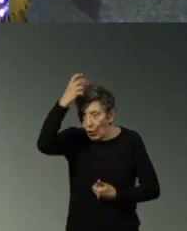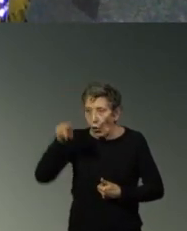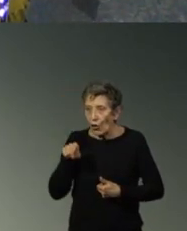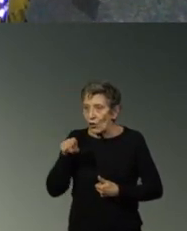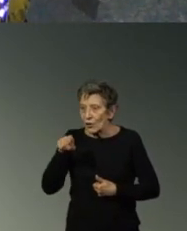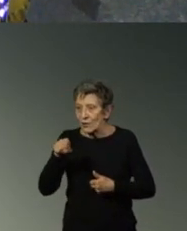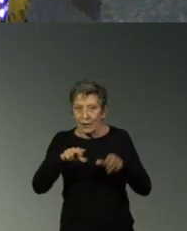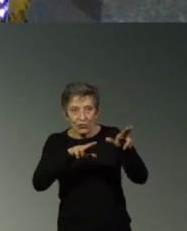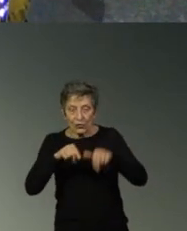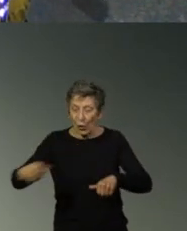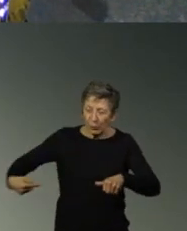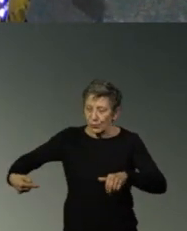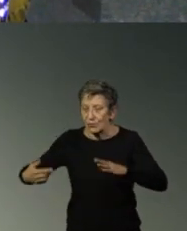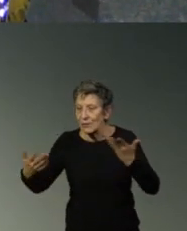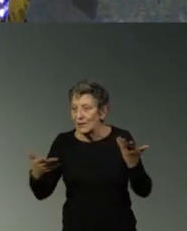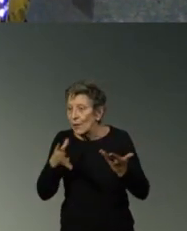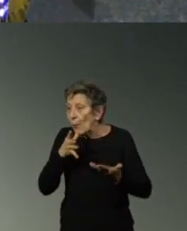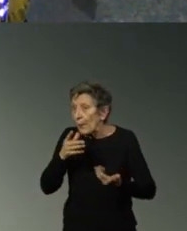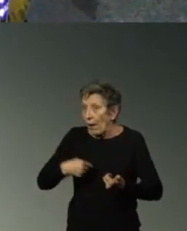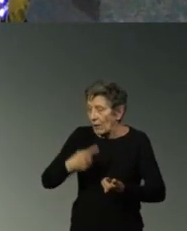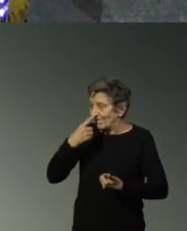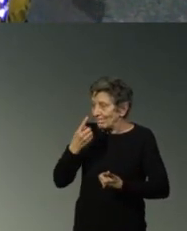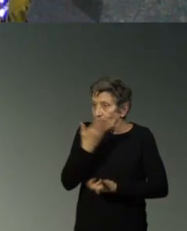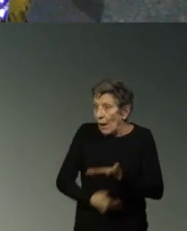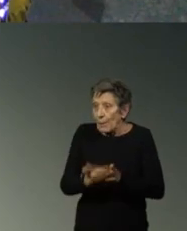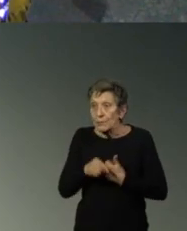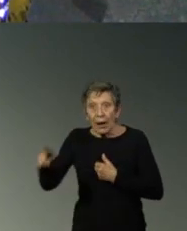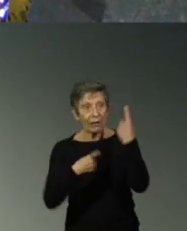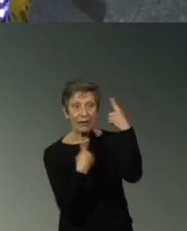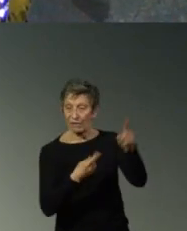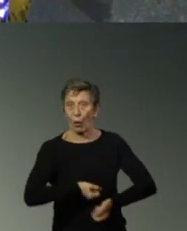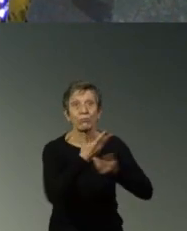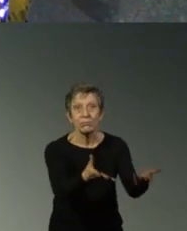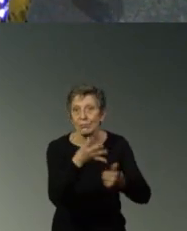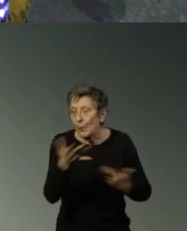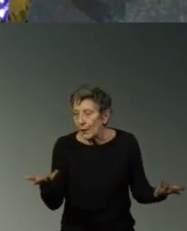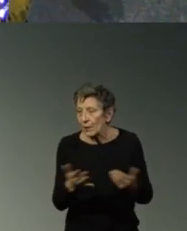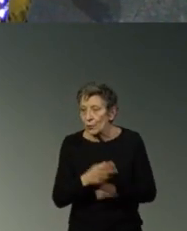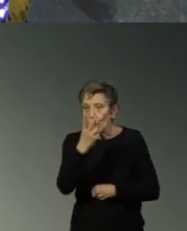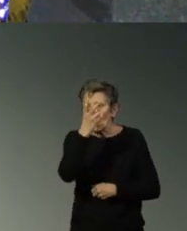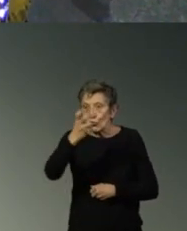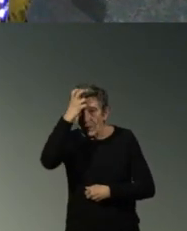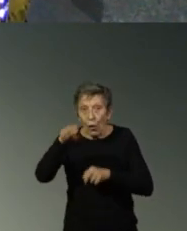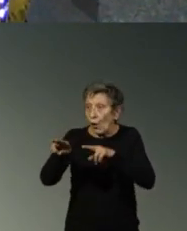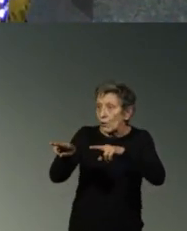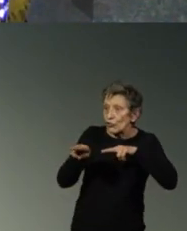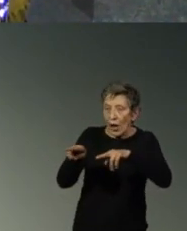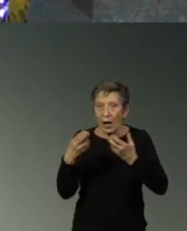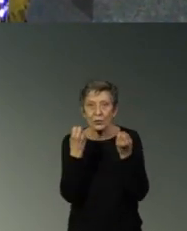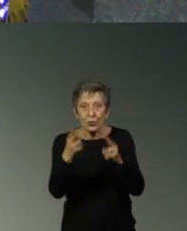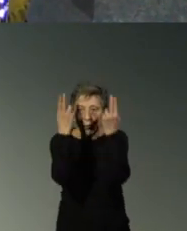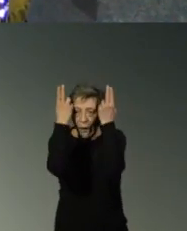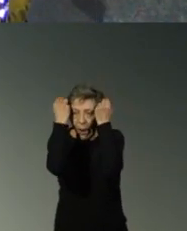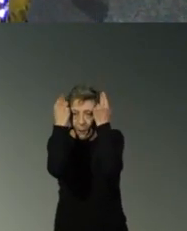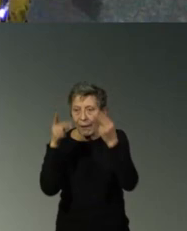reçoit une balle de chasseur. Mais ce qui est certain, c'est qu'ils n'ont pas la parole pour se défendre. Et donc, très clairement, que ce soit des chevreuils à la chasse ou que ce soit des lapins